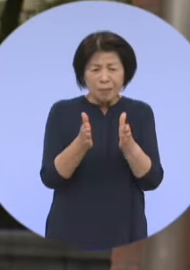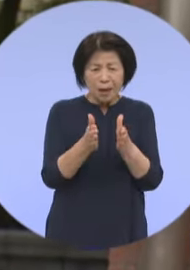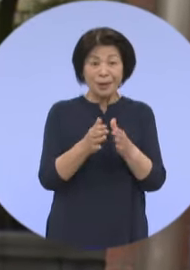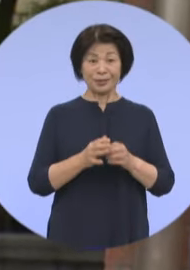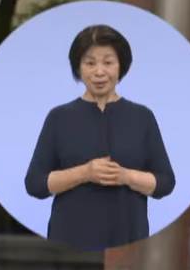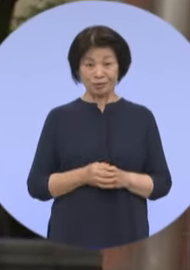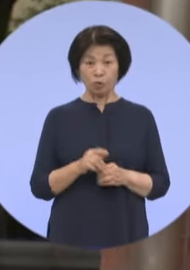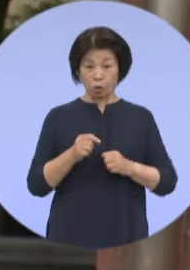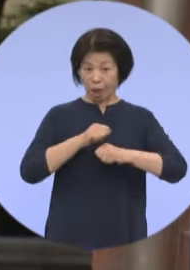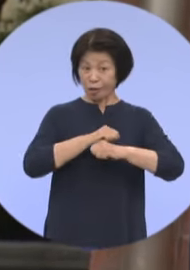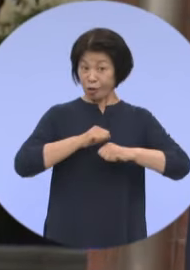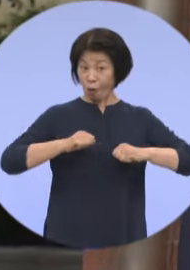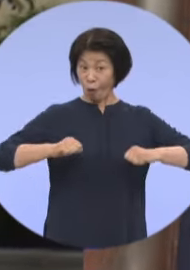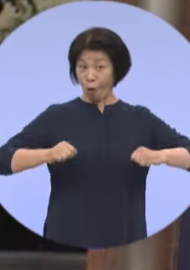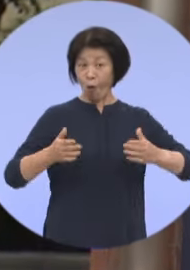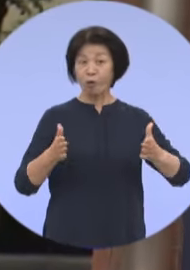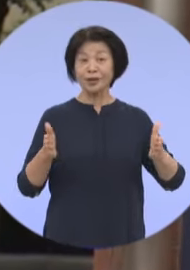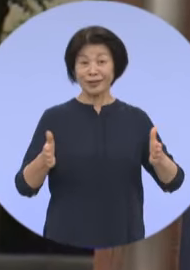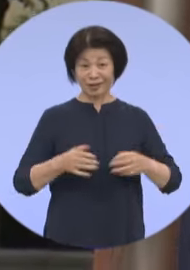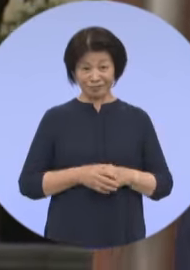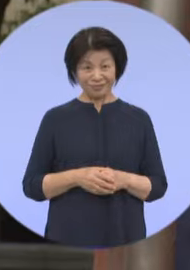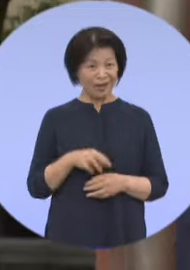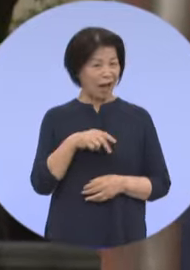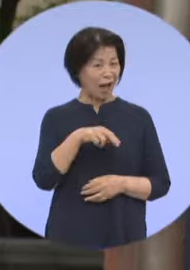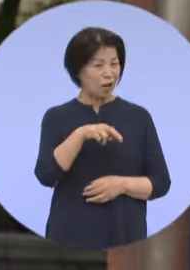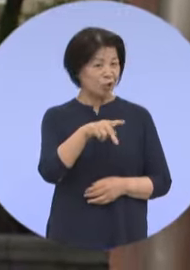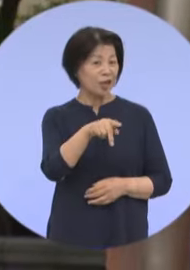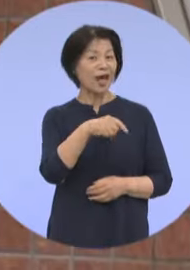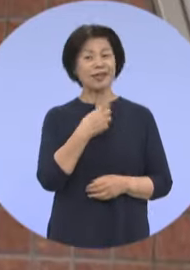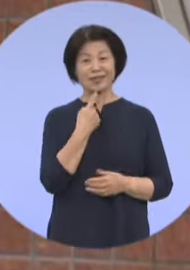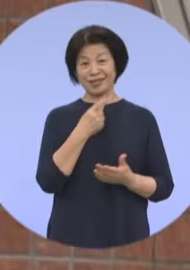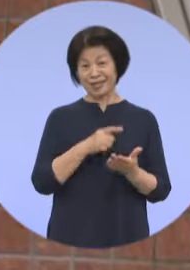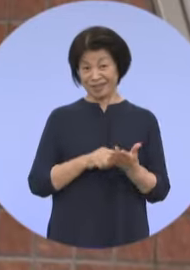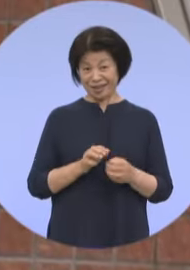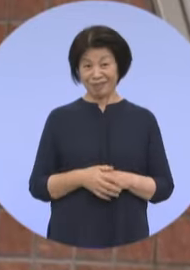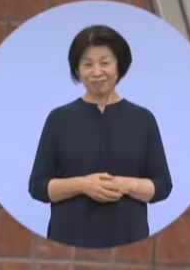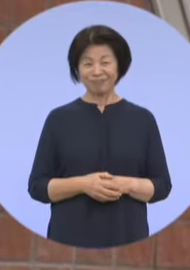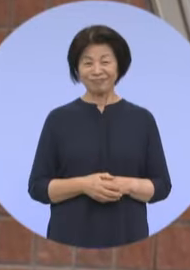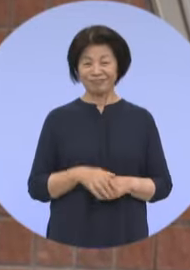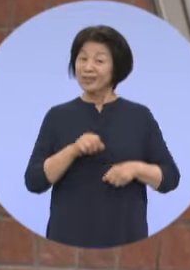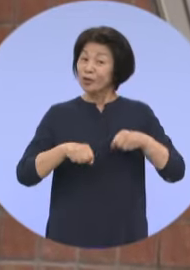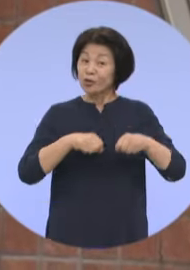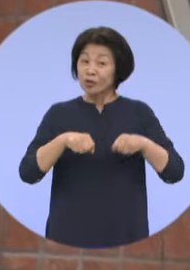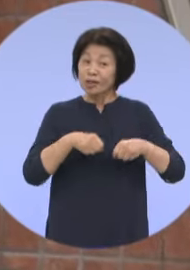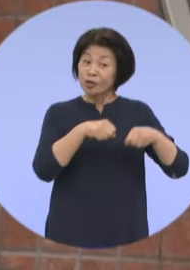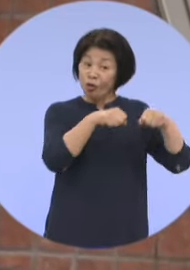けど広くなったので歩きやすいですね。 駐輪場が、